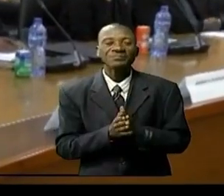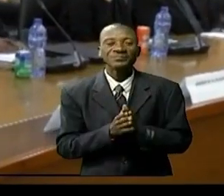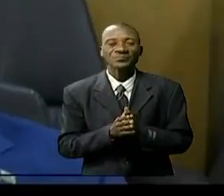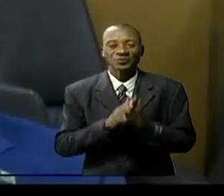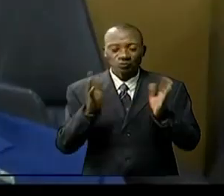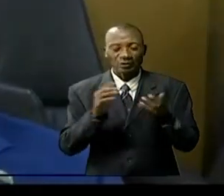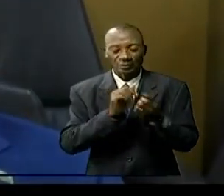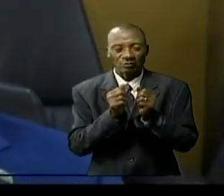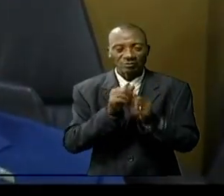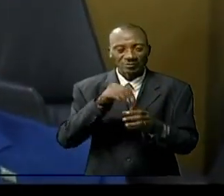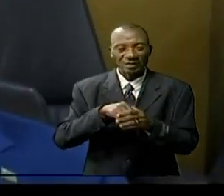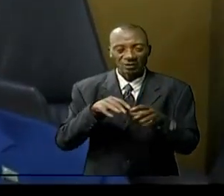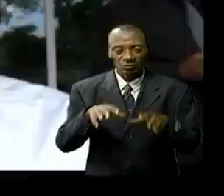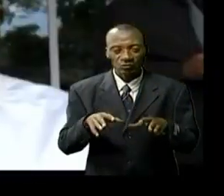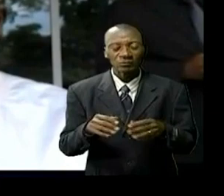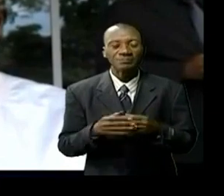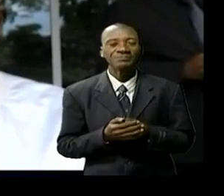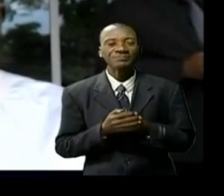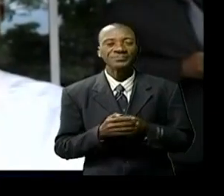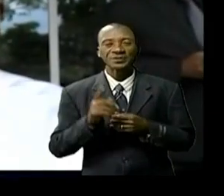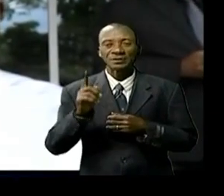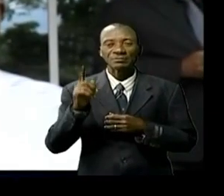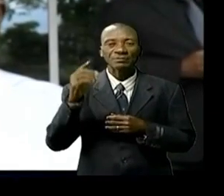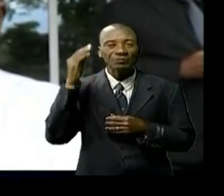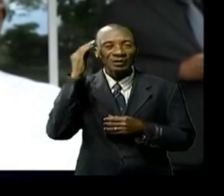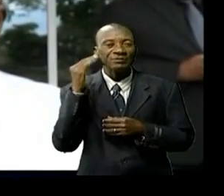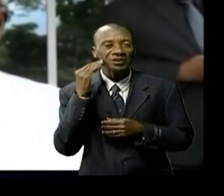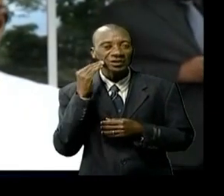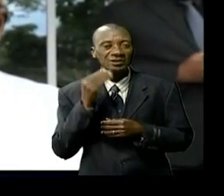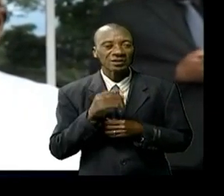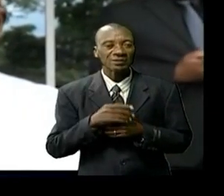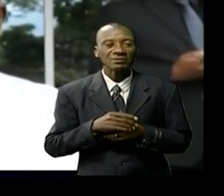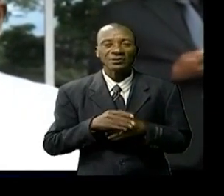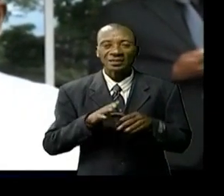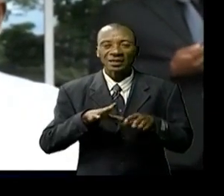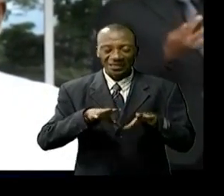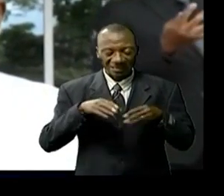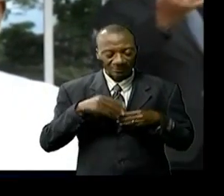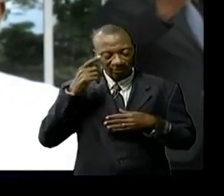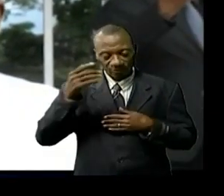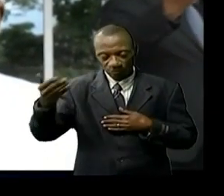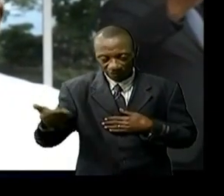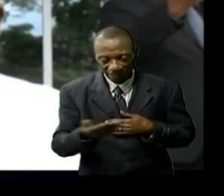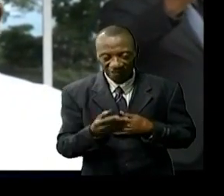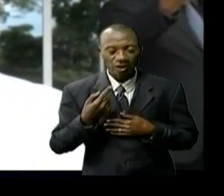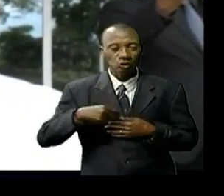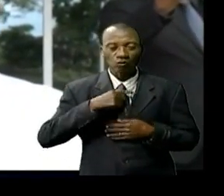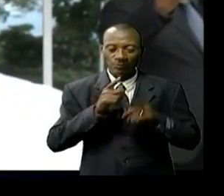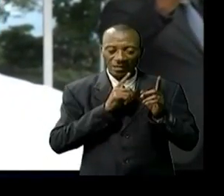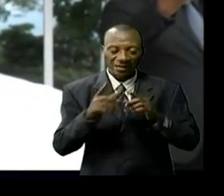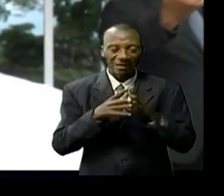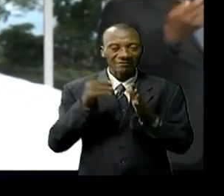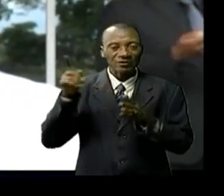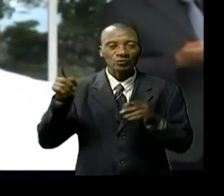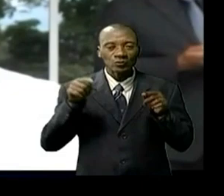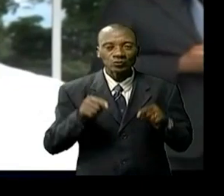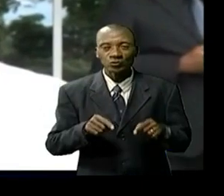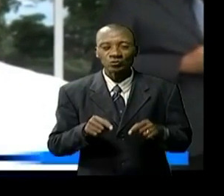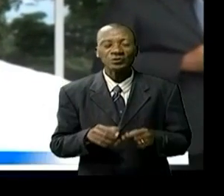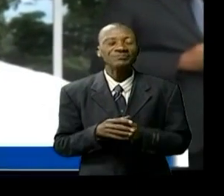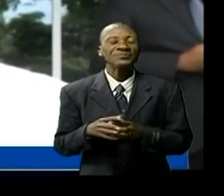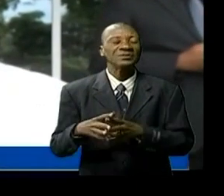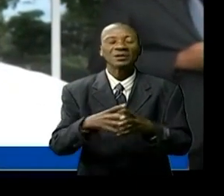congo le premier ministre nous a fait l'honneur de nous recevoir aujourd'hui on a évoqué l'ensemble des